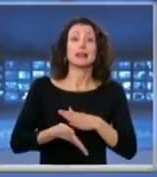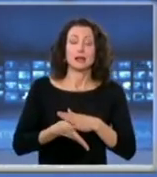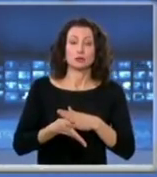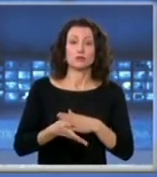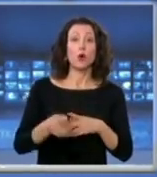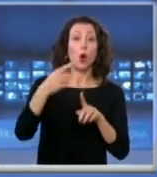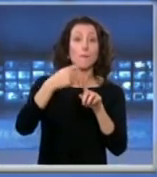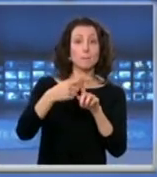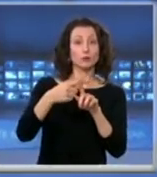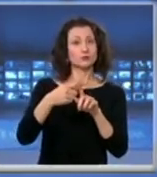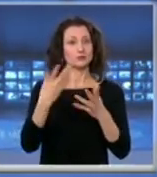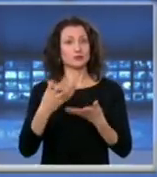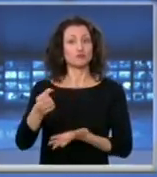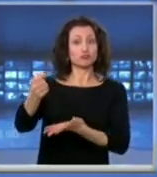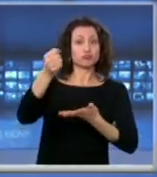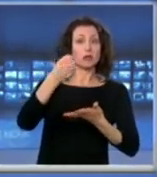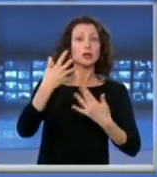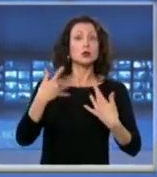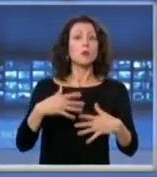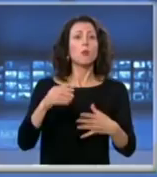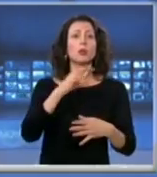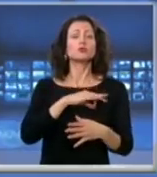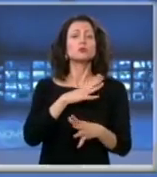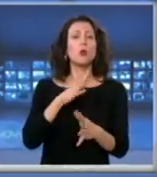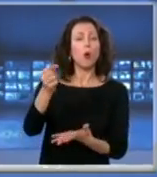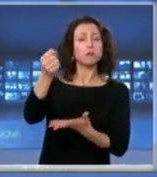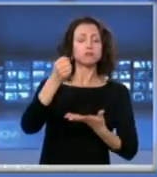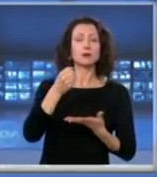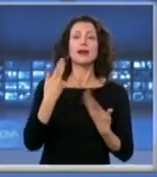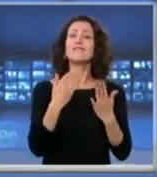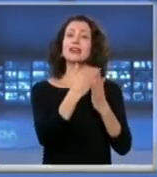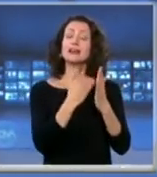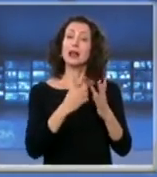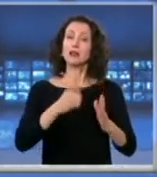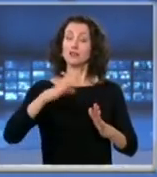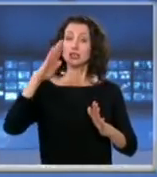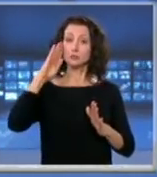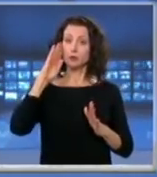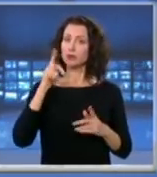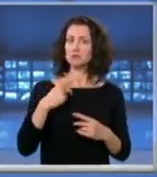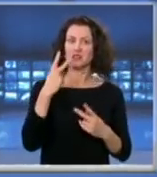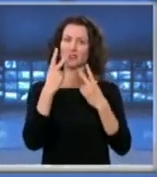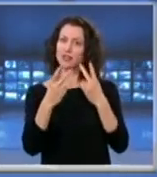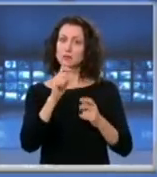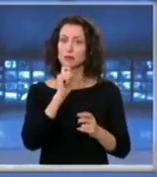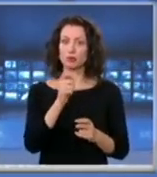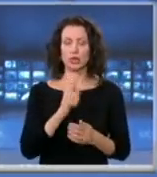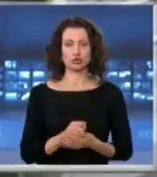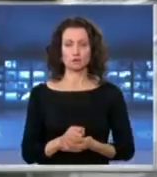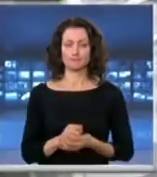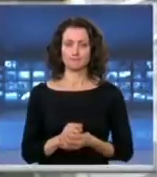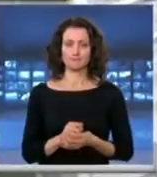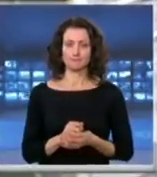сме в чакалнята или механизма ERM2. Какви критерии остава да изпълним? Репортаж на Добромир Николов.